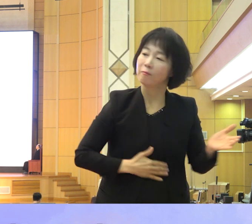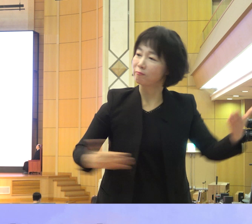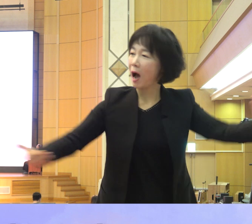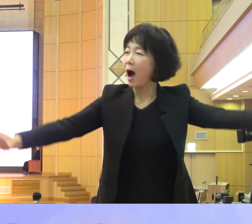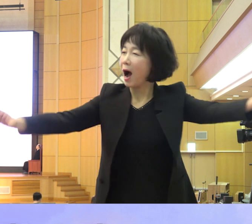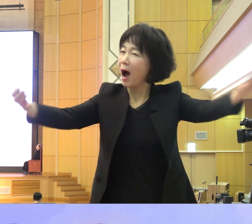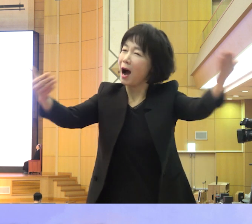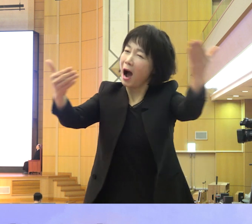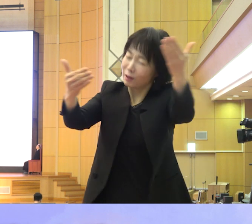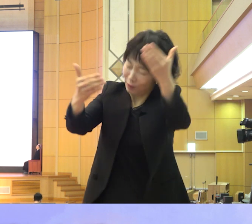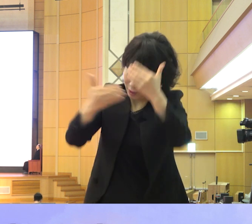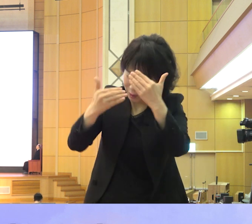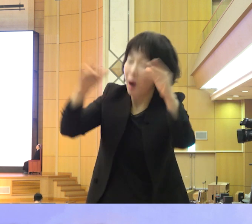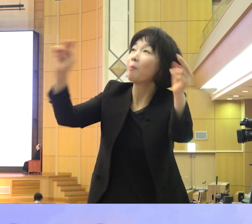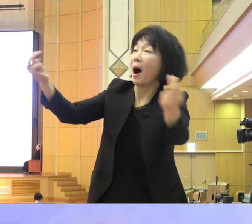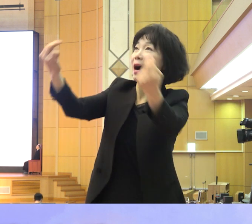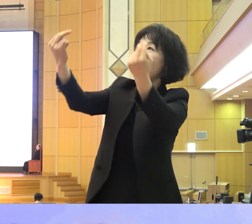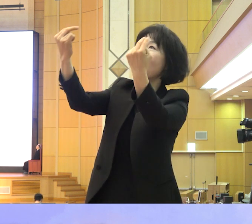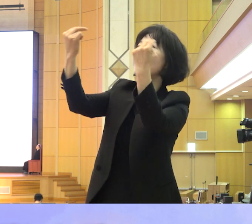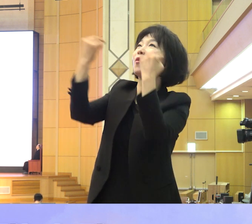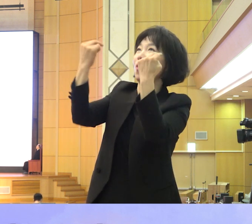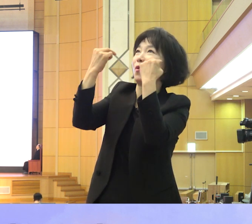나를 가르치고